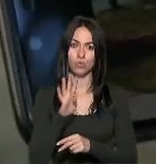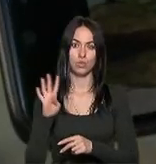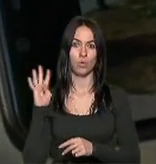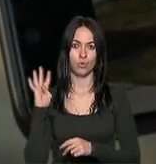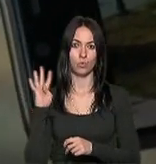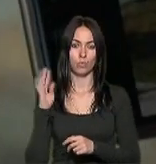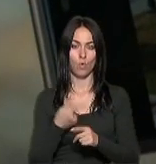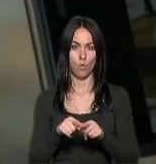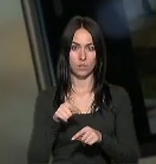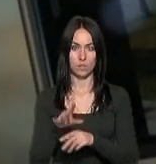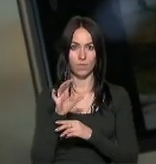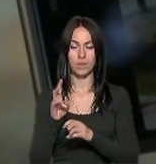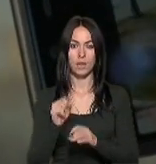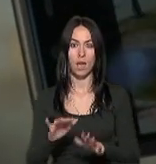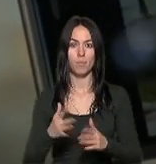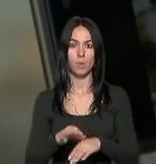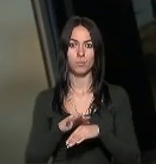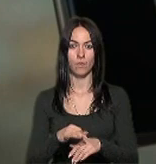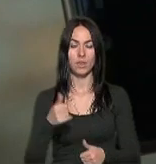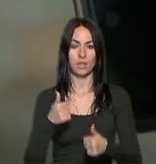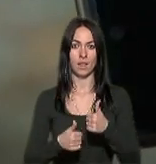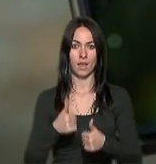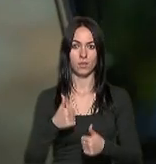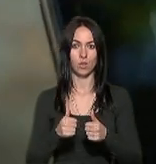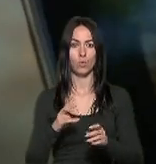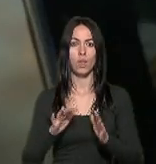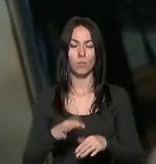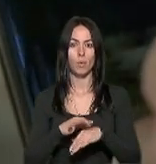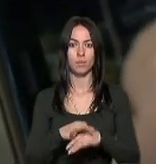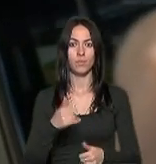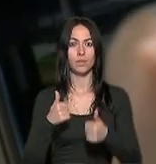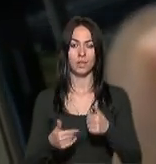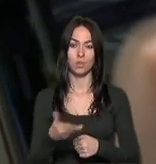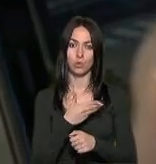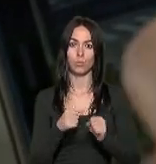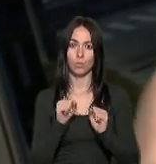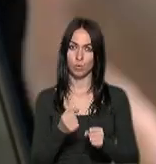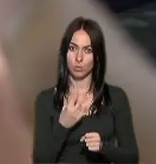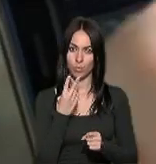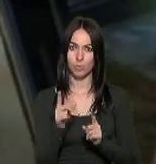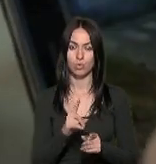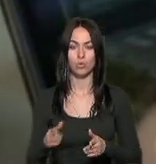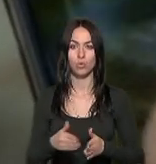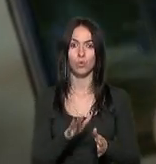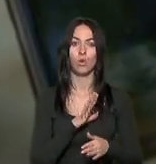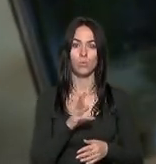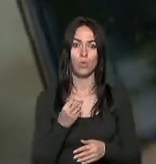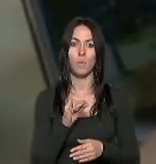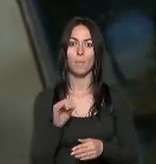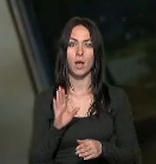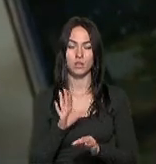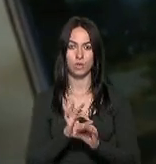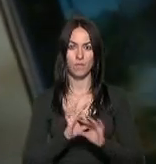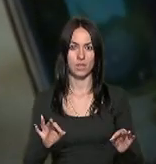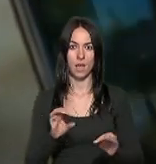Ці фотографії саме на момент проведення тендеру. Тобто на момент проведення тендеру ми можемо побачити, що дорога була в майже ідеальному стані.